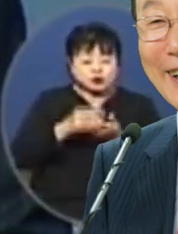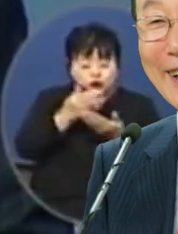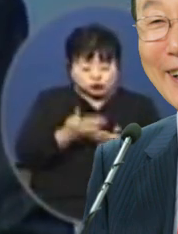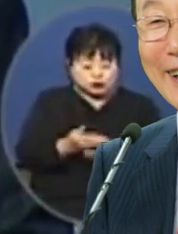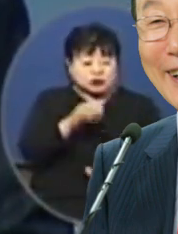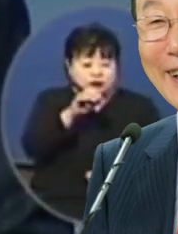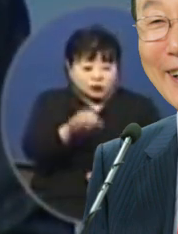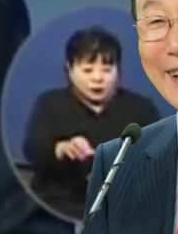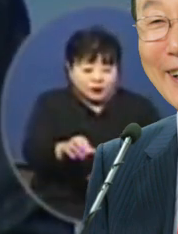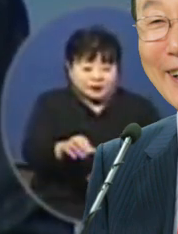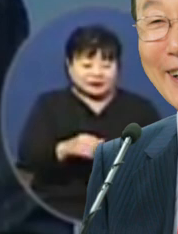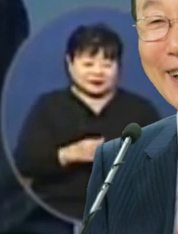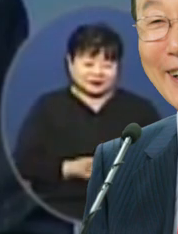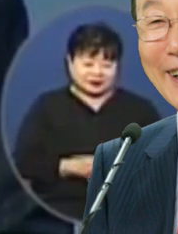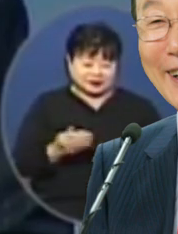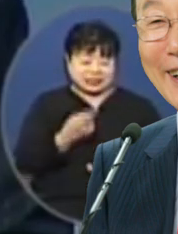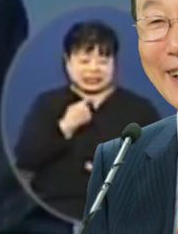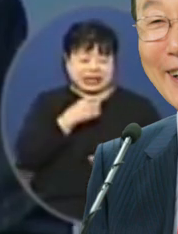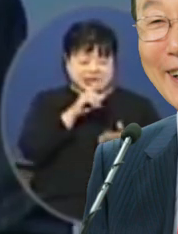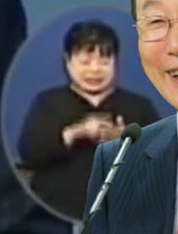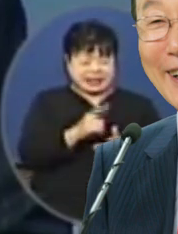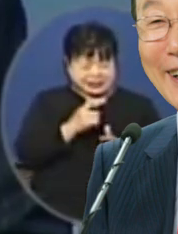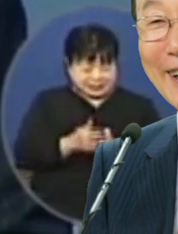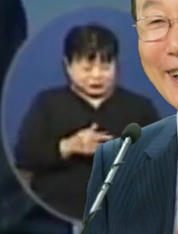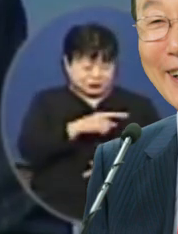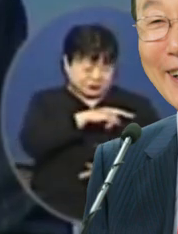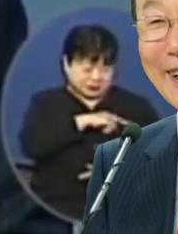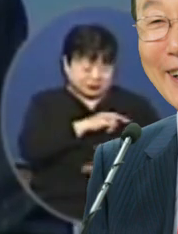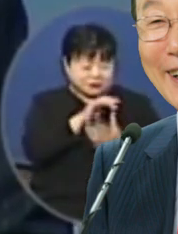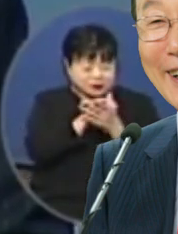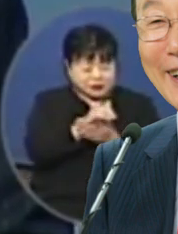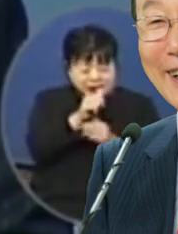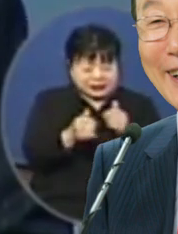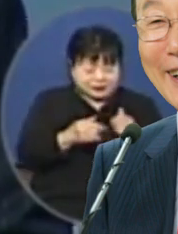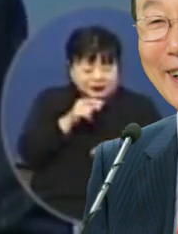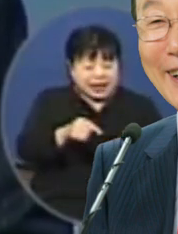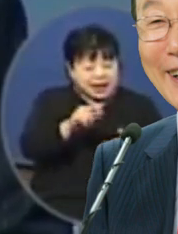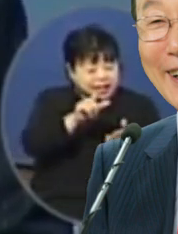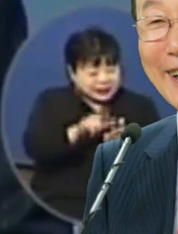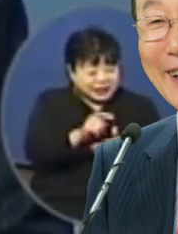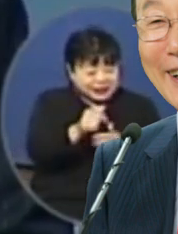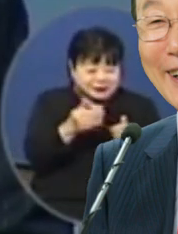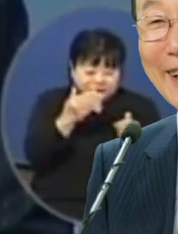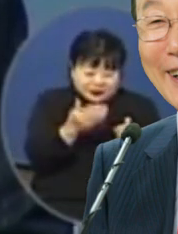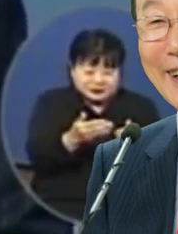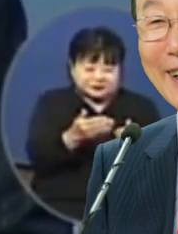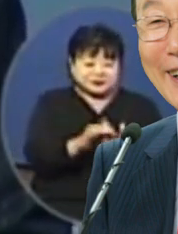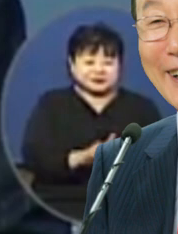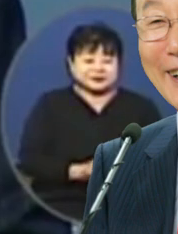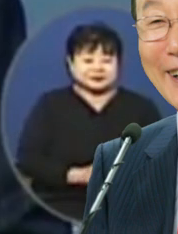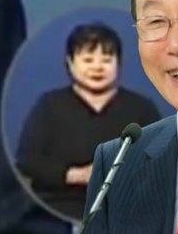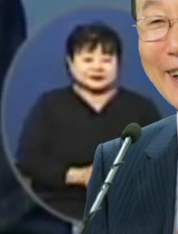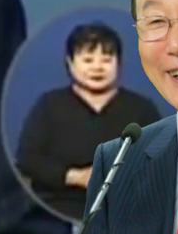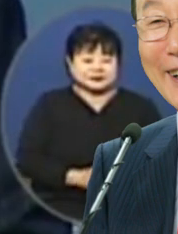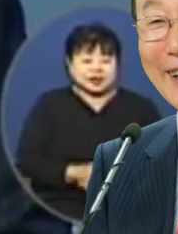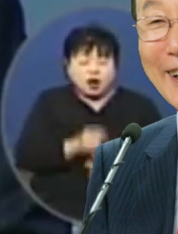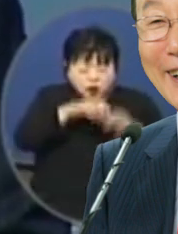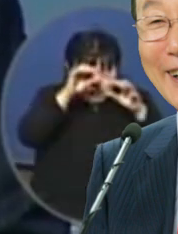것입니다. 우리가 그런 일이 당할 때 예수님 이름으로 기도하고 하나님께 나가면 하나님은 그